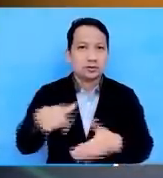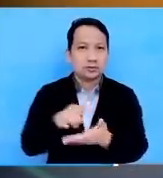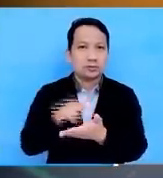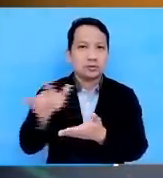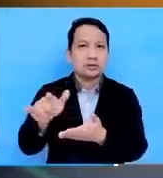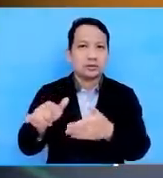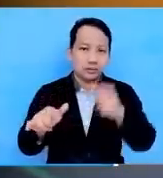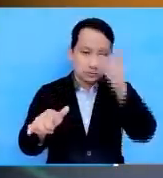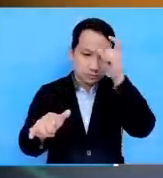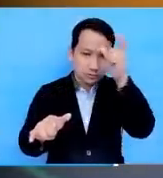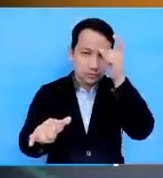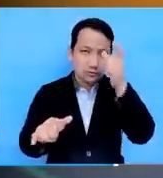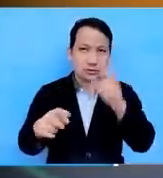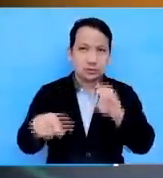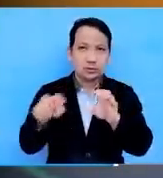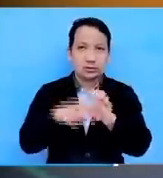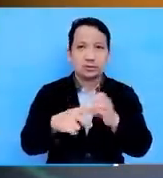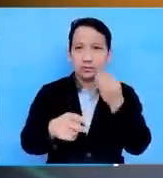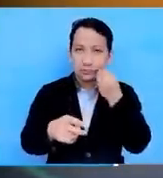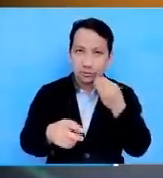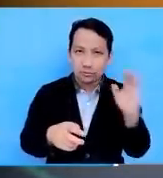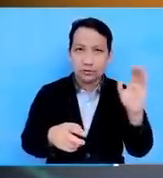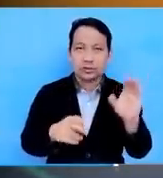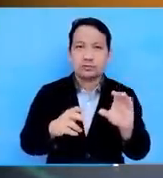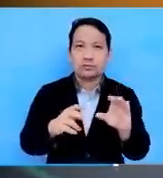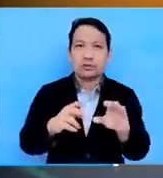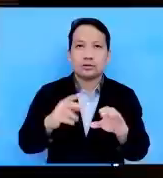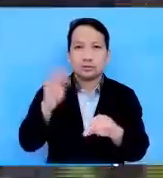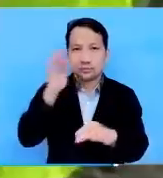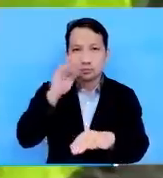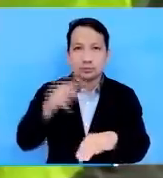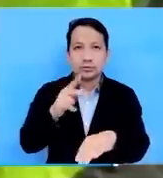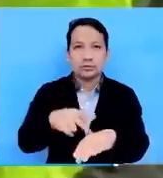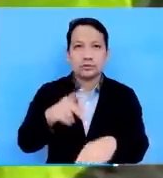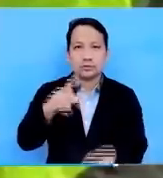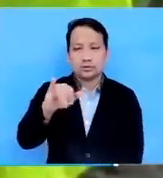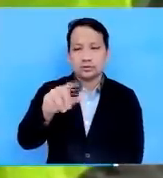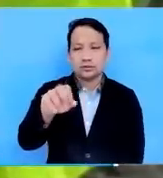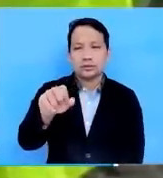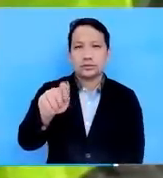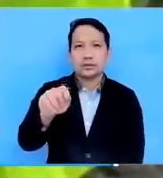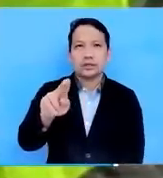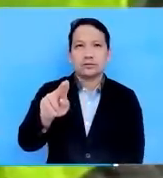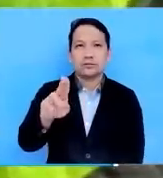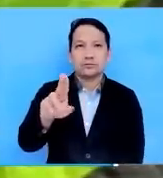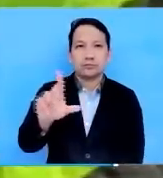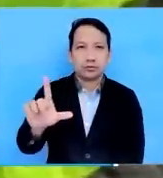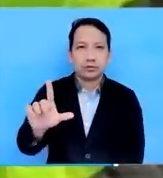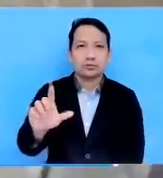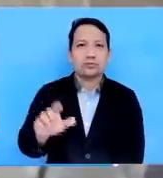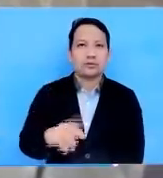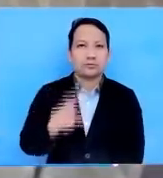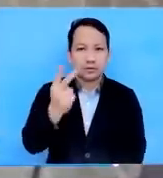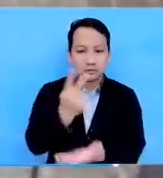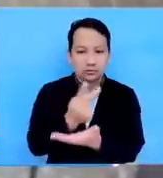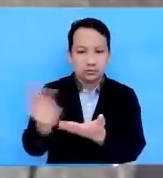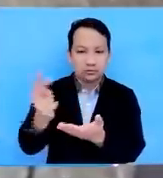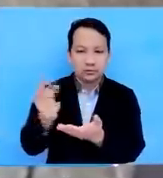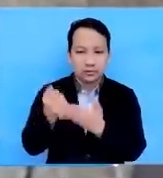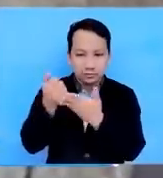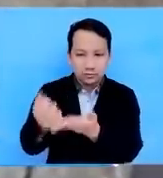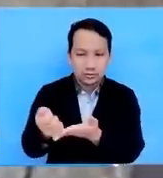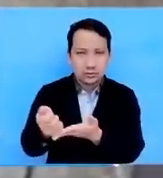Airlines. Pauwi na ating mga kababayan mula sa Istanbul. Matapos ang higit 2 linggong pagtulong sa rescue